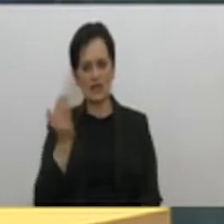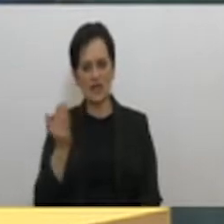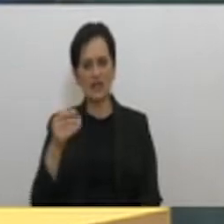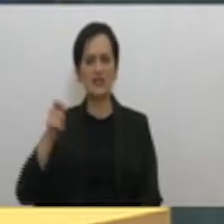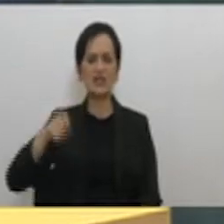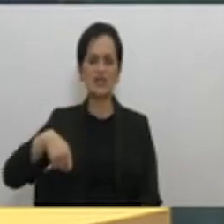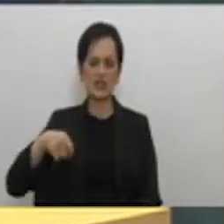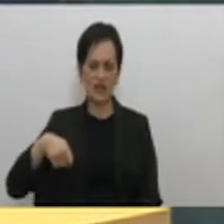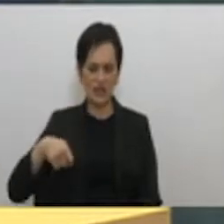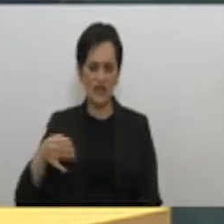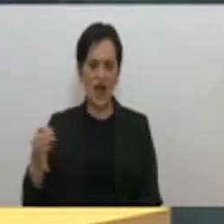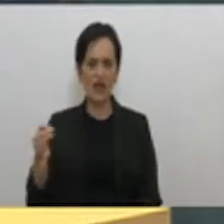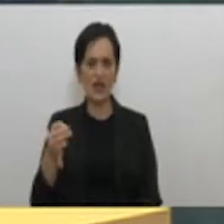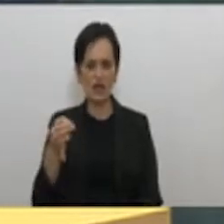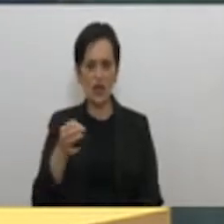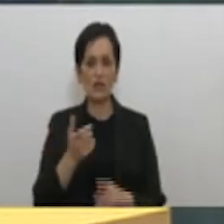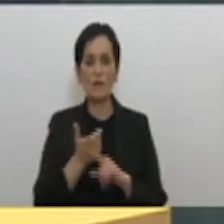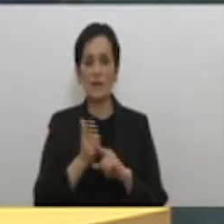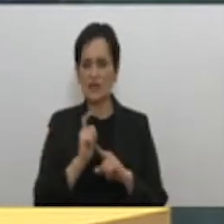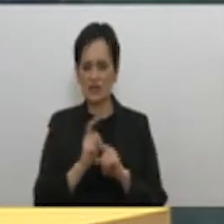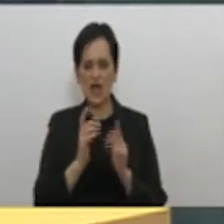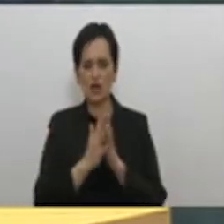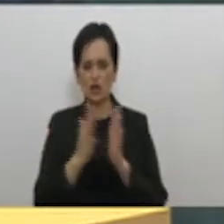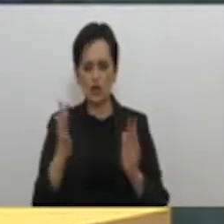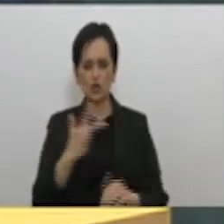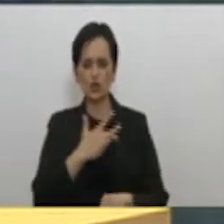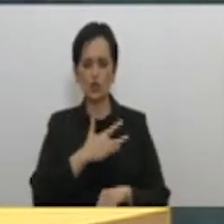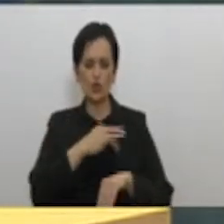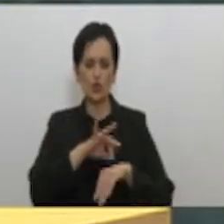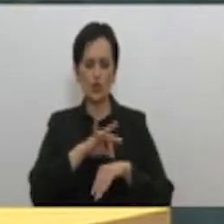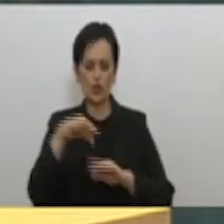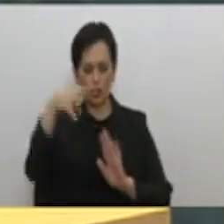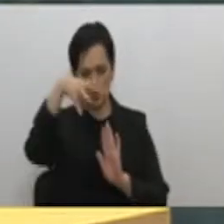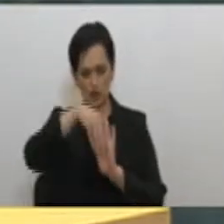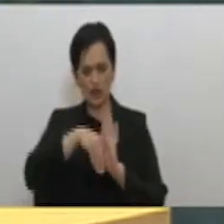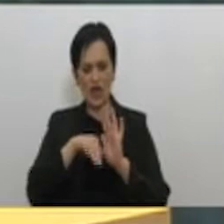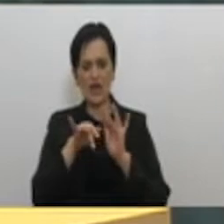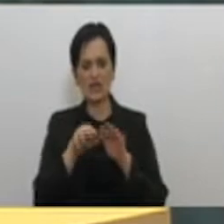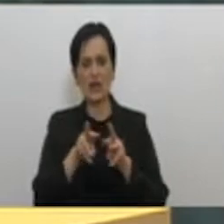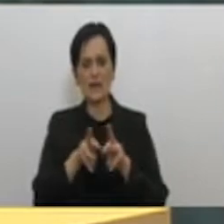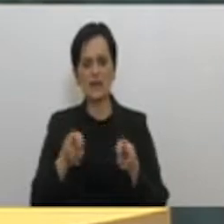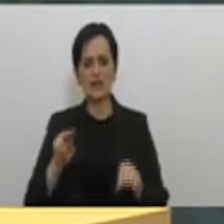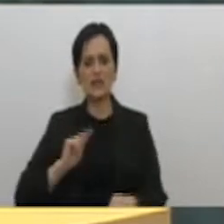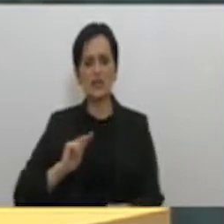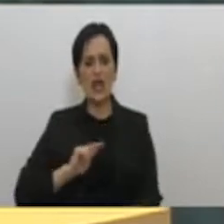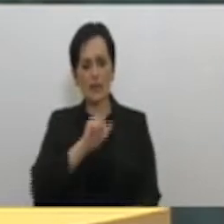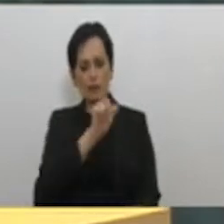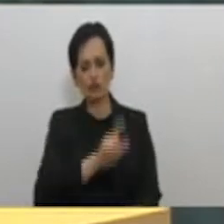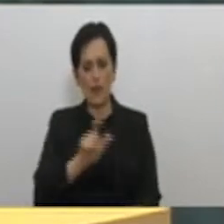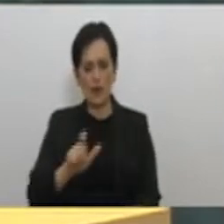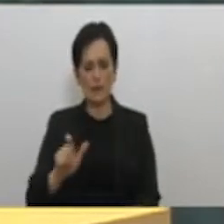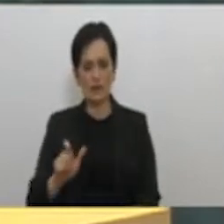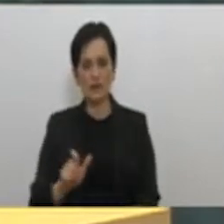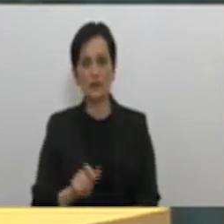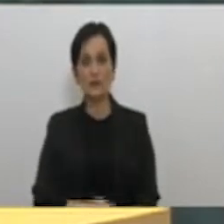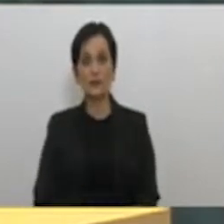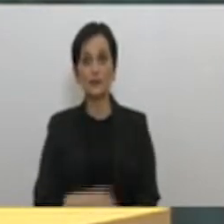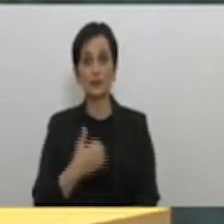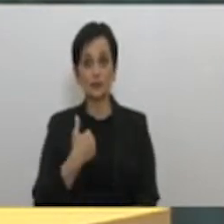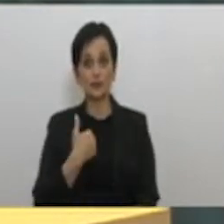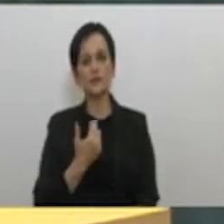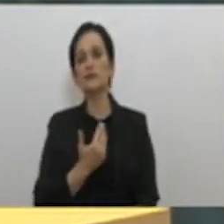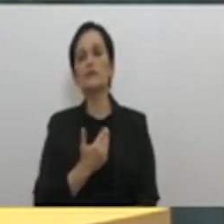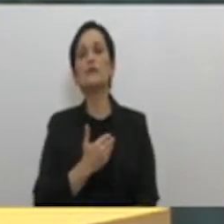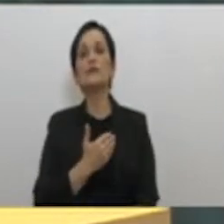ცხინვალის რეგიონშიც და ძალიან დიდი გულით ტკივილია შინაგან საქმეთა სამინისტროს თანამშრომლებისთვის. Ეხლა მე მინდა აქ